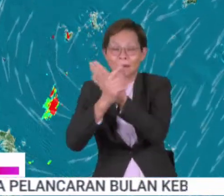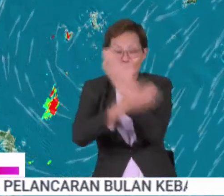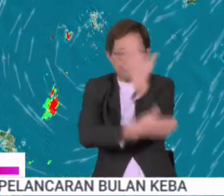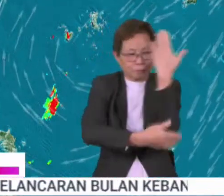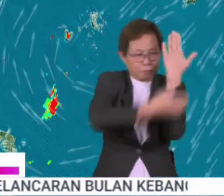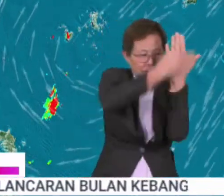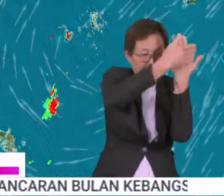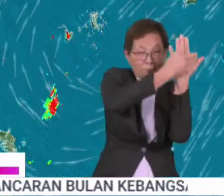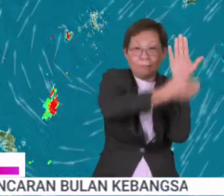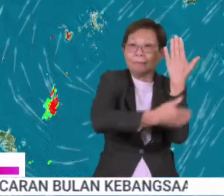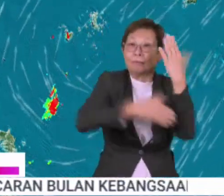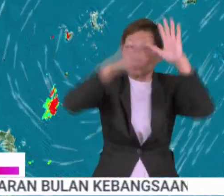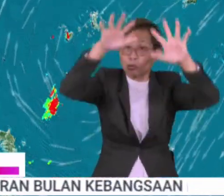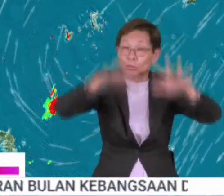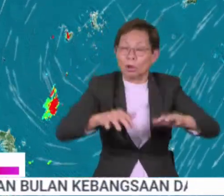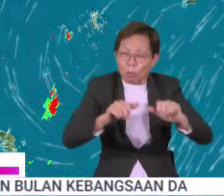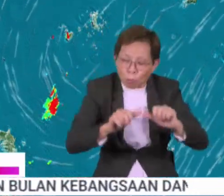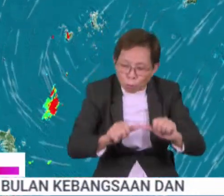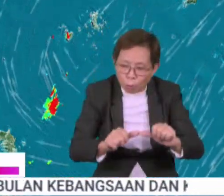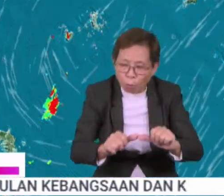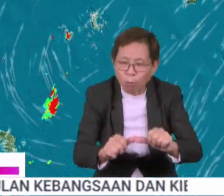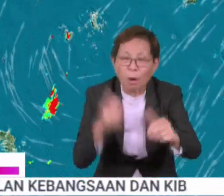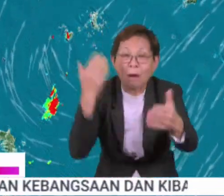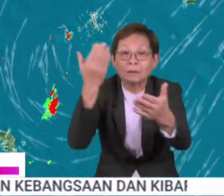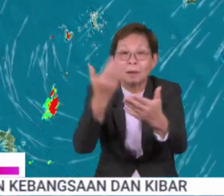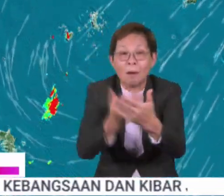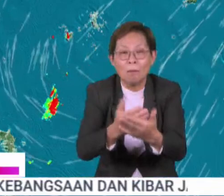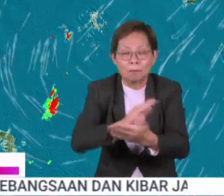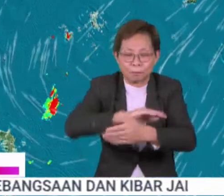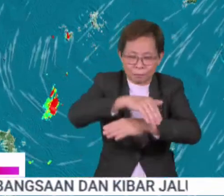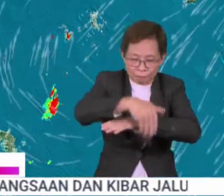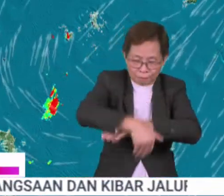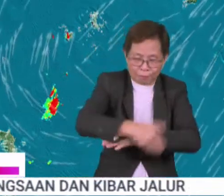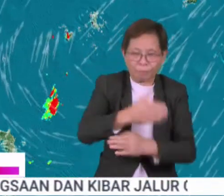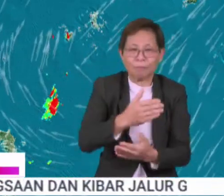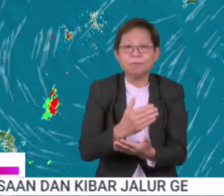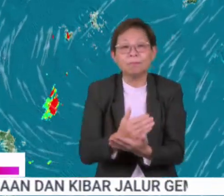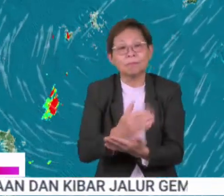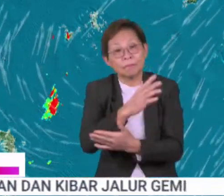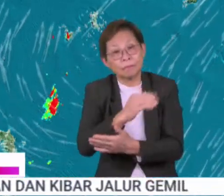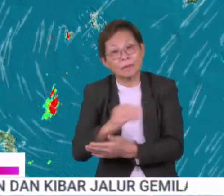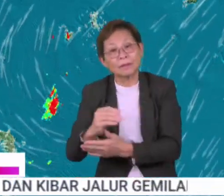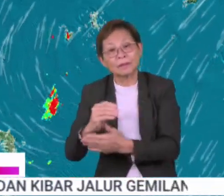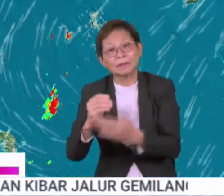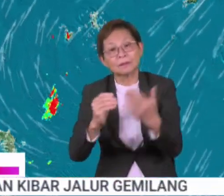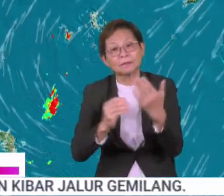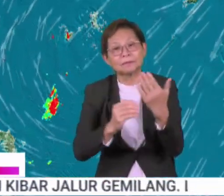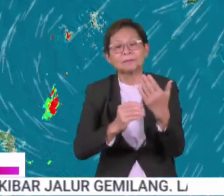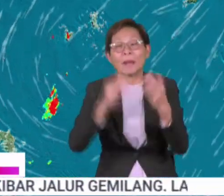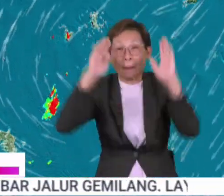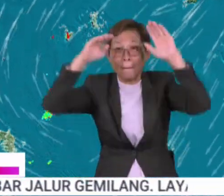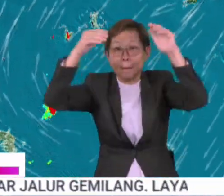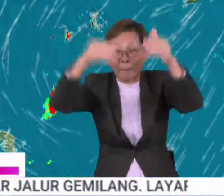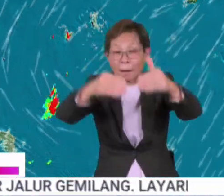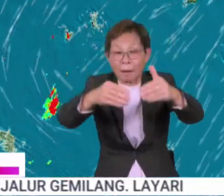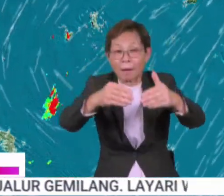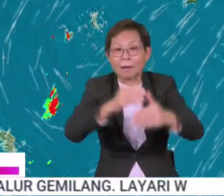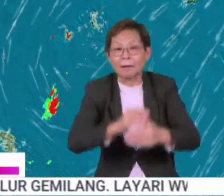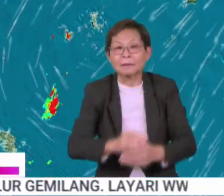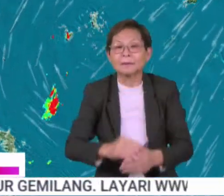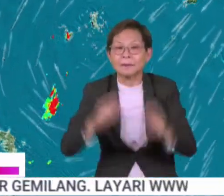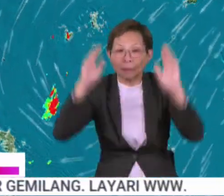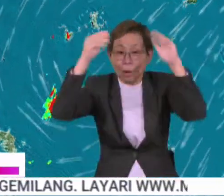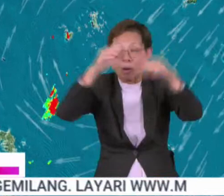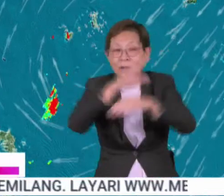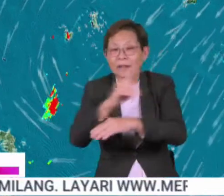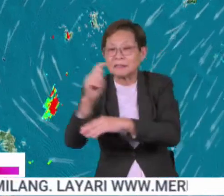keadaan hujan dilihat boleh berlarutan sehingga ke tengah malam nanti, manakala di bahagian pedalaman Pahang juga di